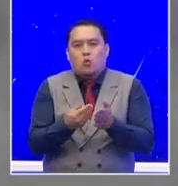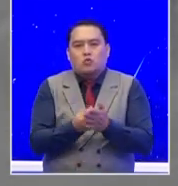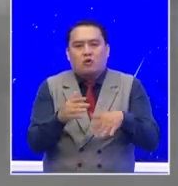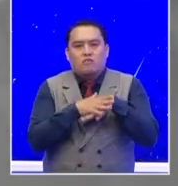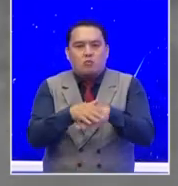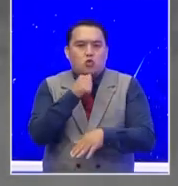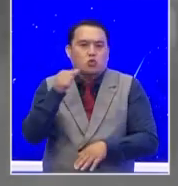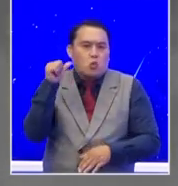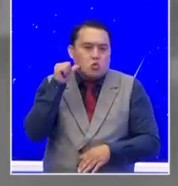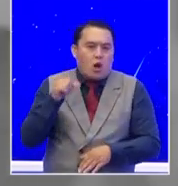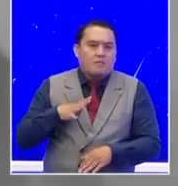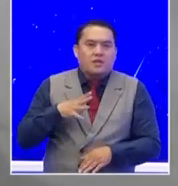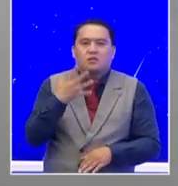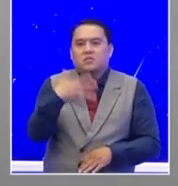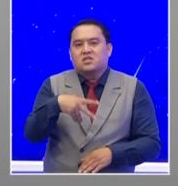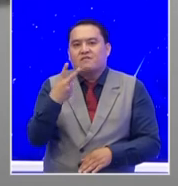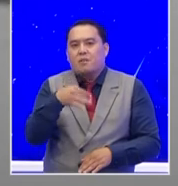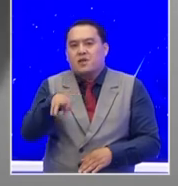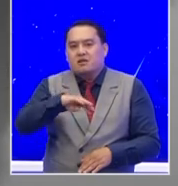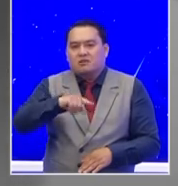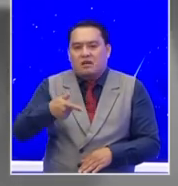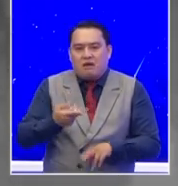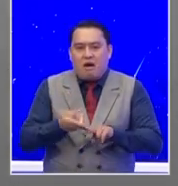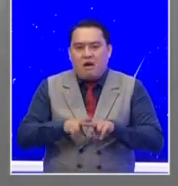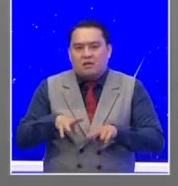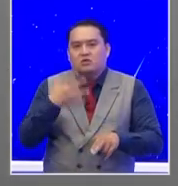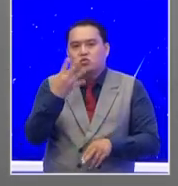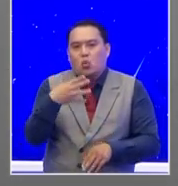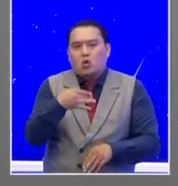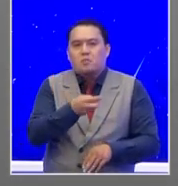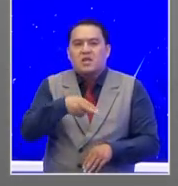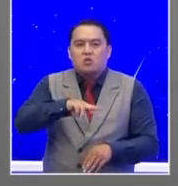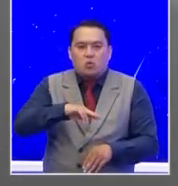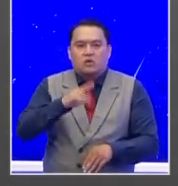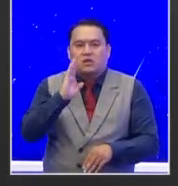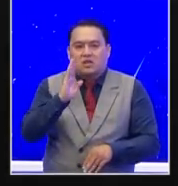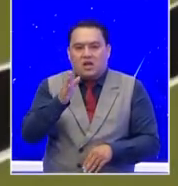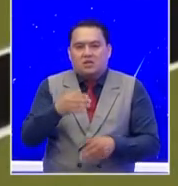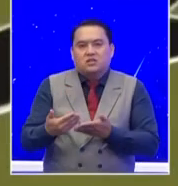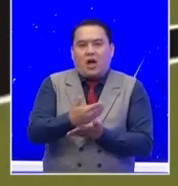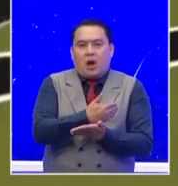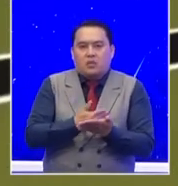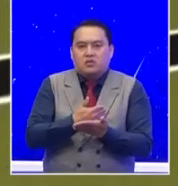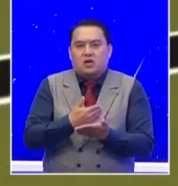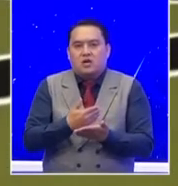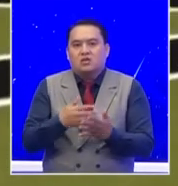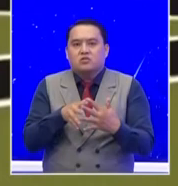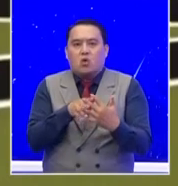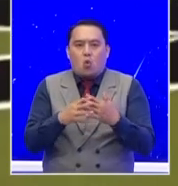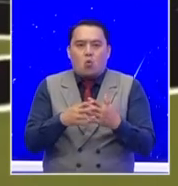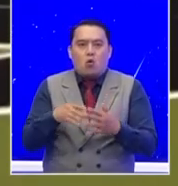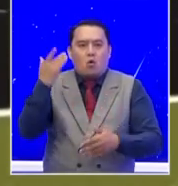в прошлом году было выделено 52 миллиона тенге еще около 40 миллионов собрались жители населенного пункта для